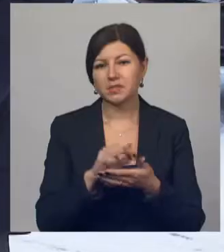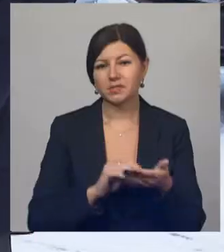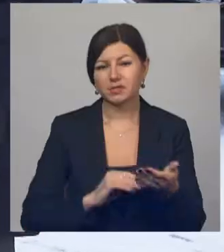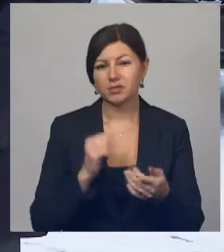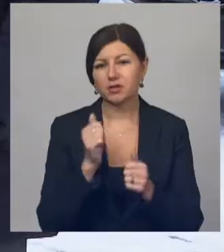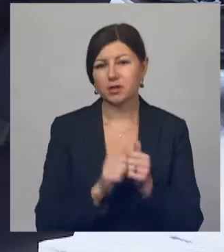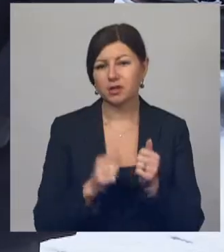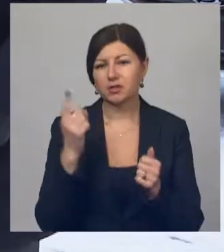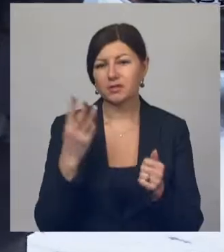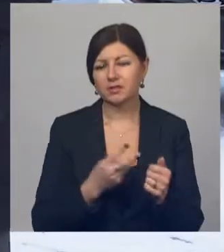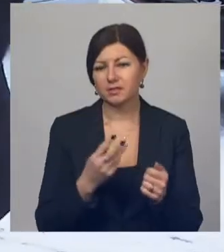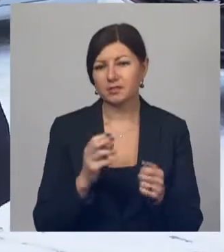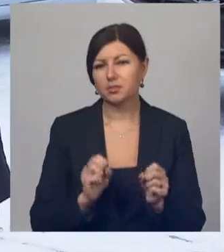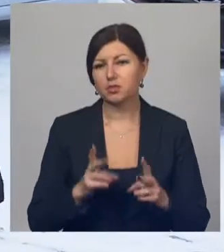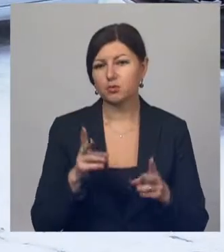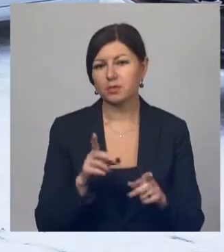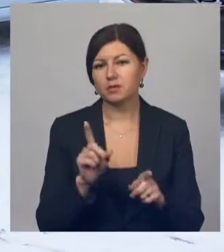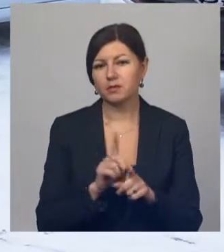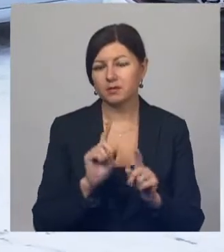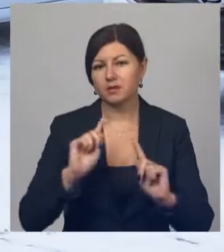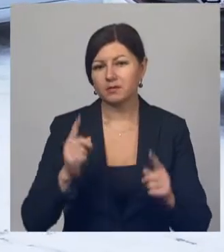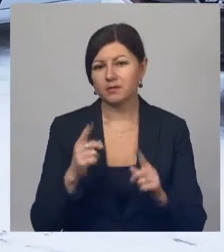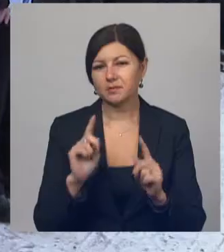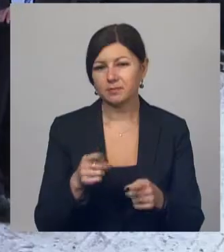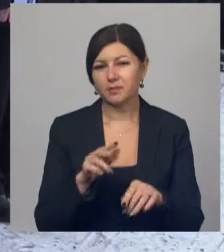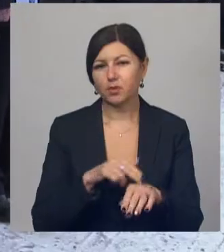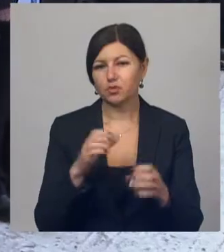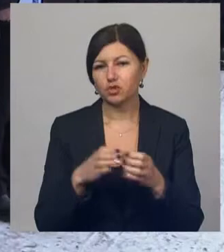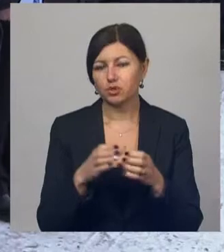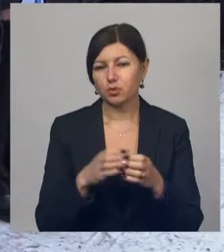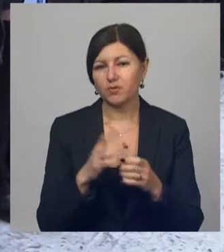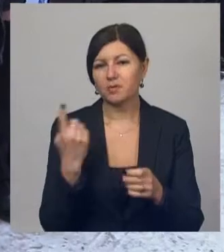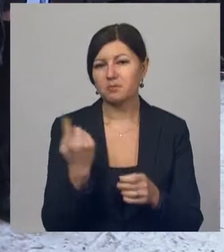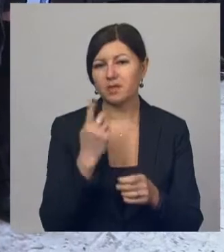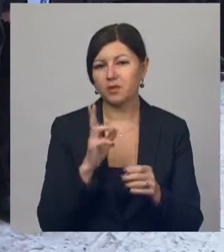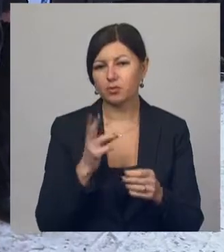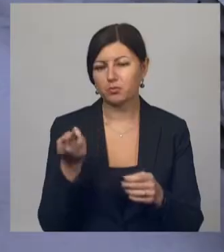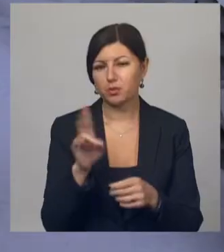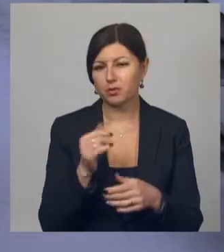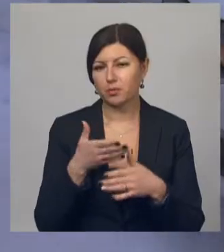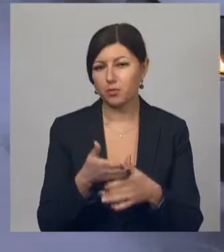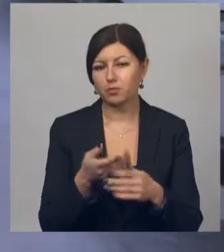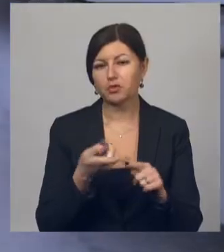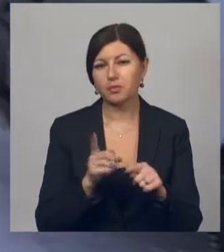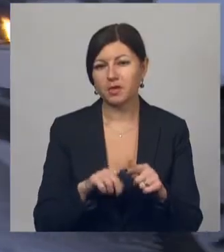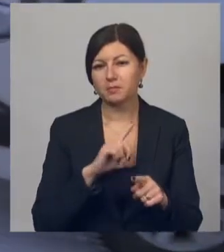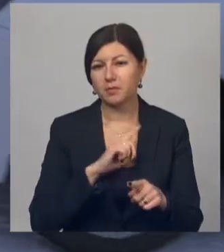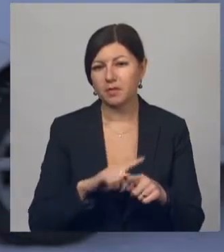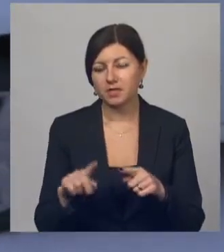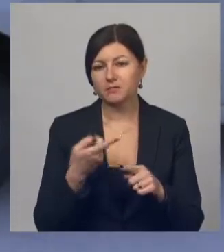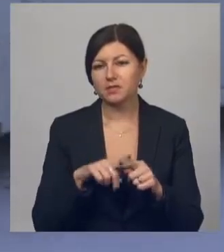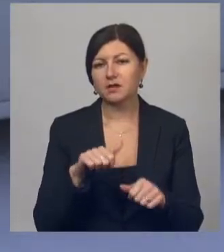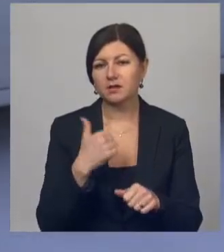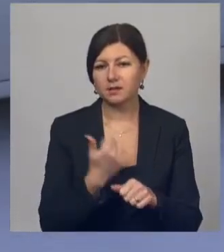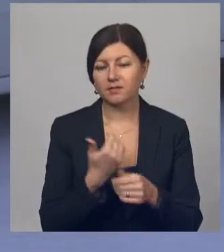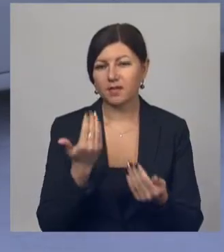третье преступление в области раскрывают именно участковые. Зачастую они первые, кто приходит на помощь. Поэтому оперативность, пожалуй,